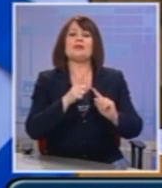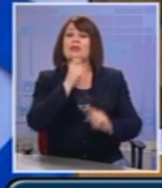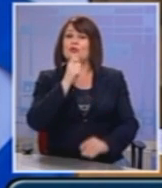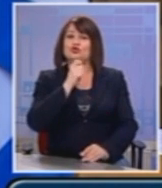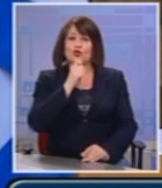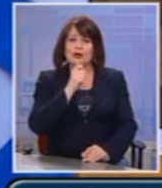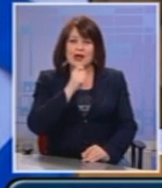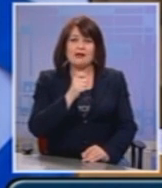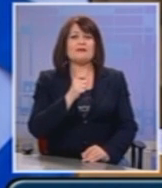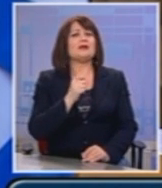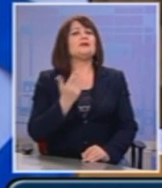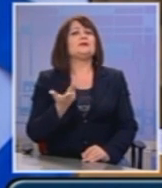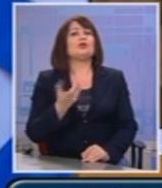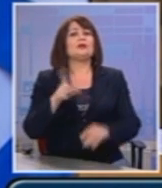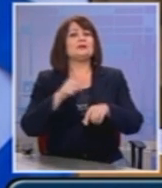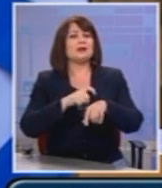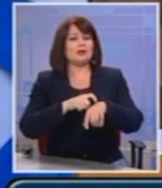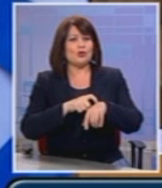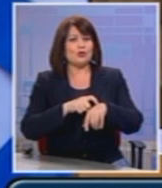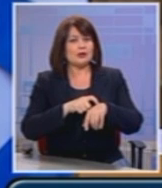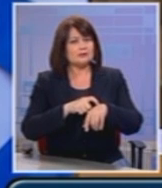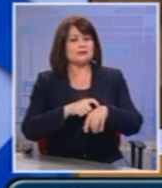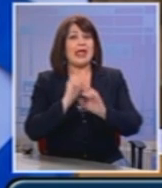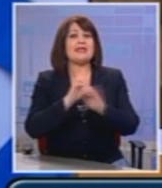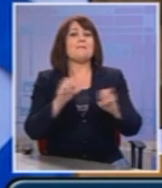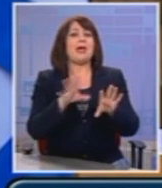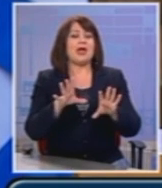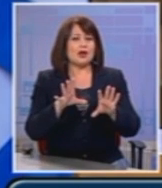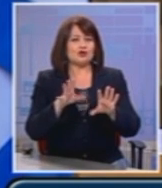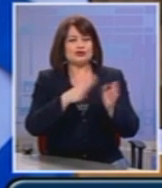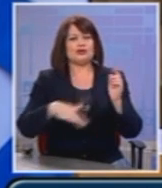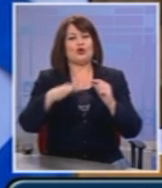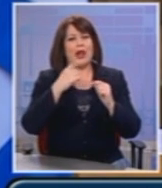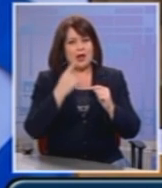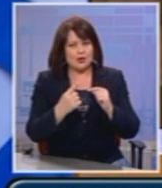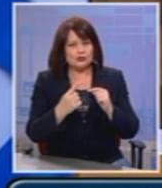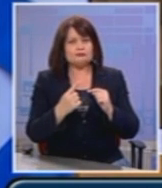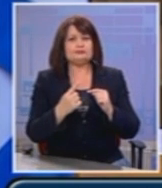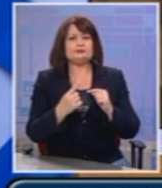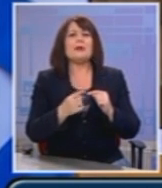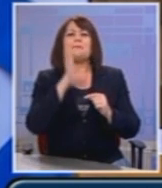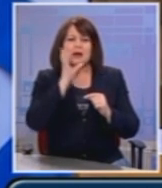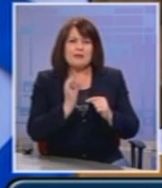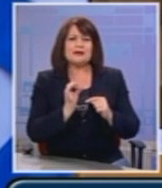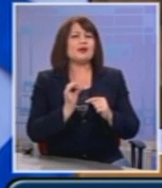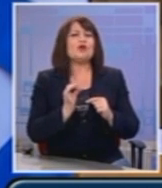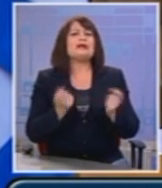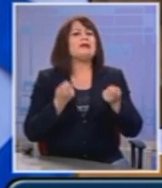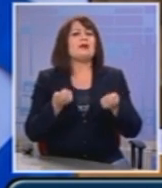δημοσιογράφοι οι οποίοι την ώρα που εμφανίζονταν να ενημερ τον ελληνικό λαό στην